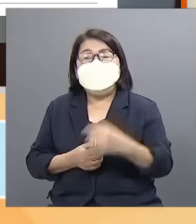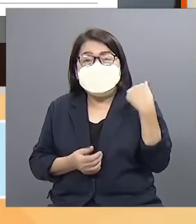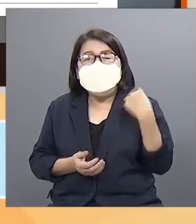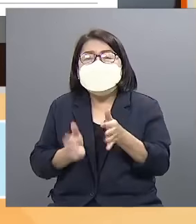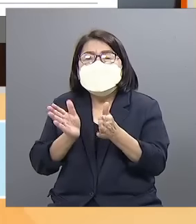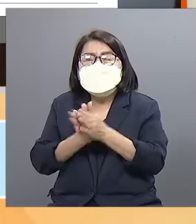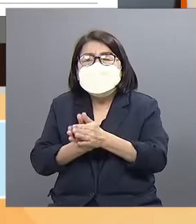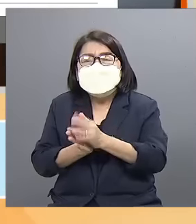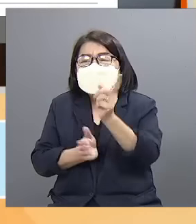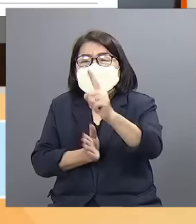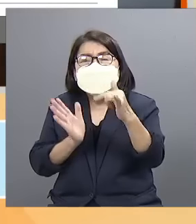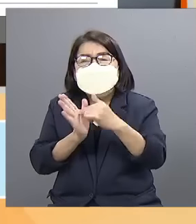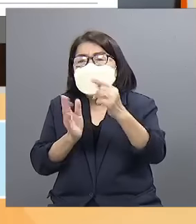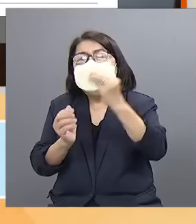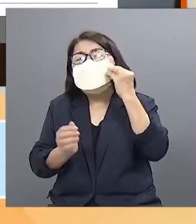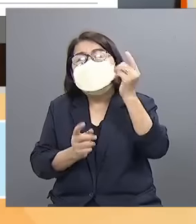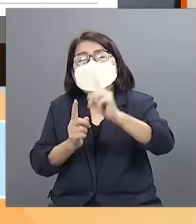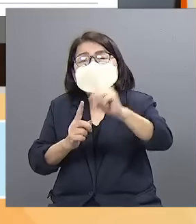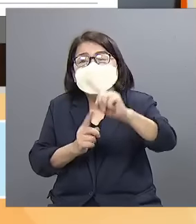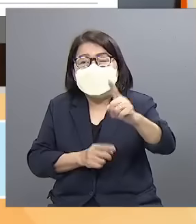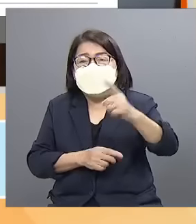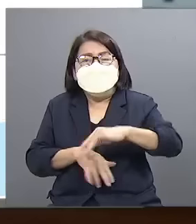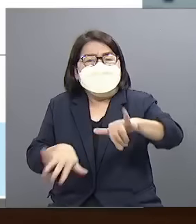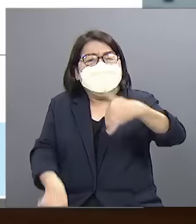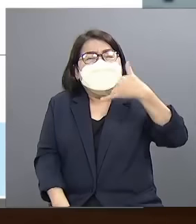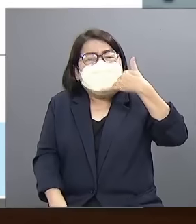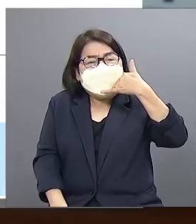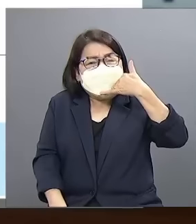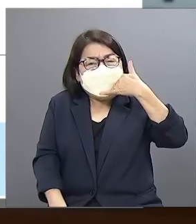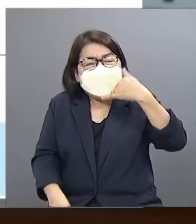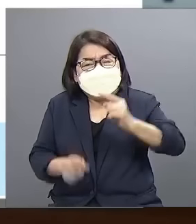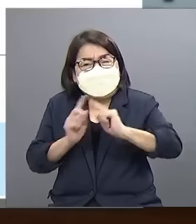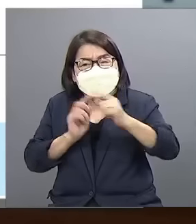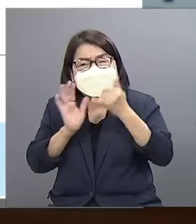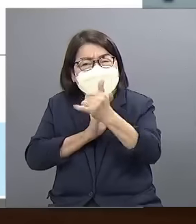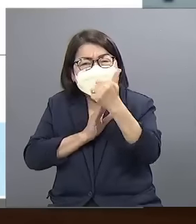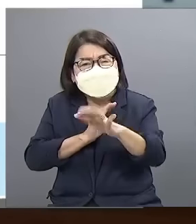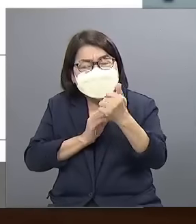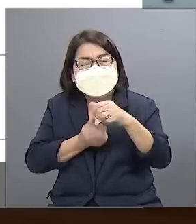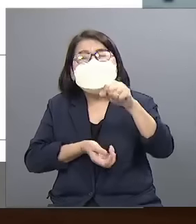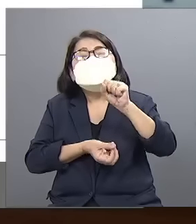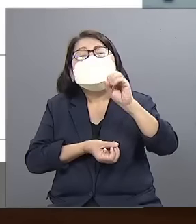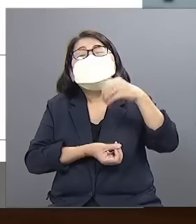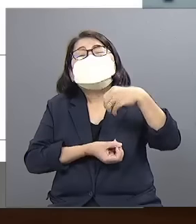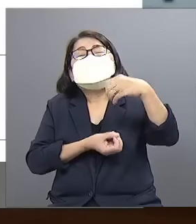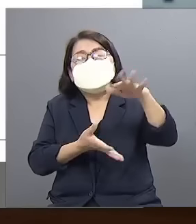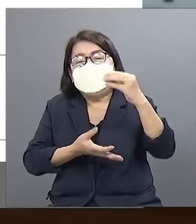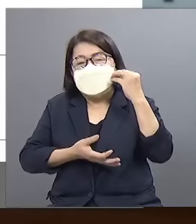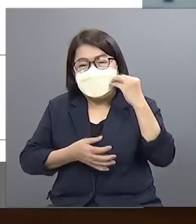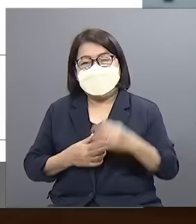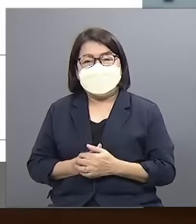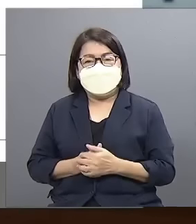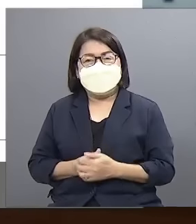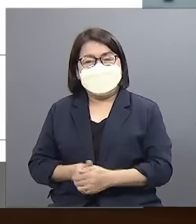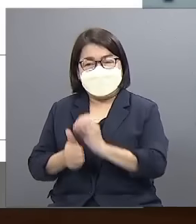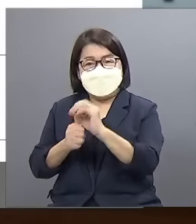cabezaถ้คอนนี้ที่มาไม่ได้มารบไม่ได้ก็มการให้บริการทคำปริกษาครั จะแนำกใช้ยา และติ